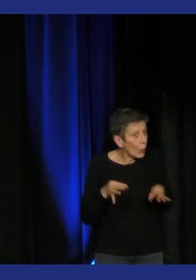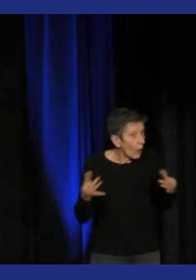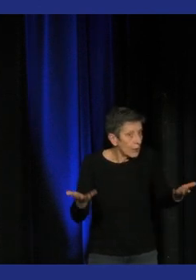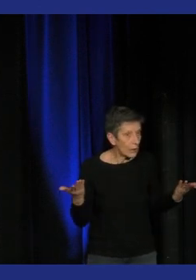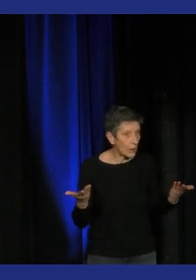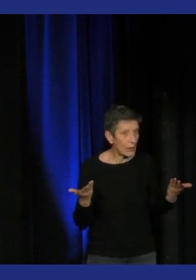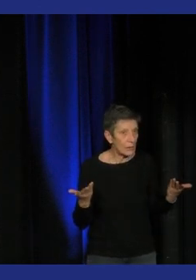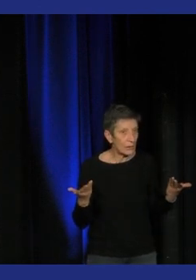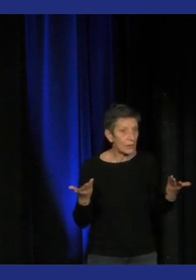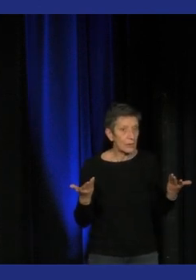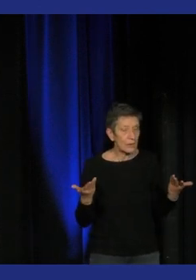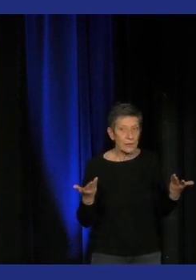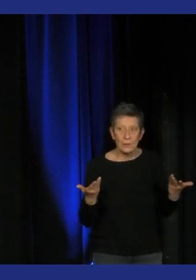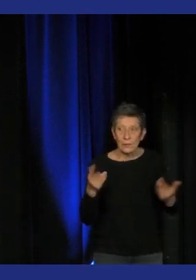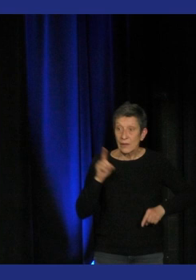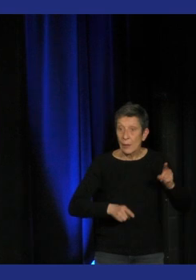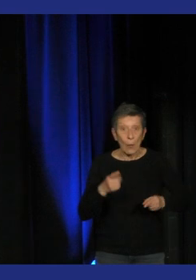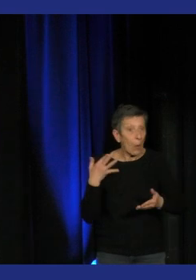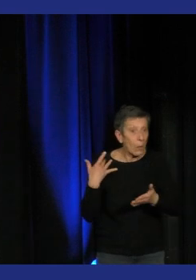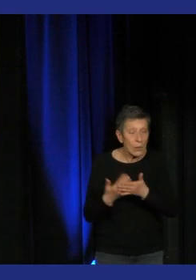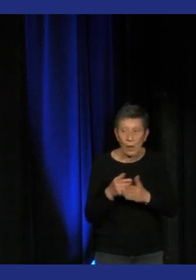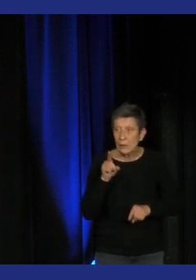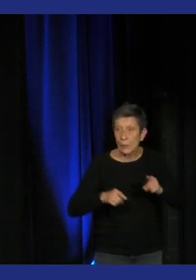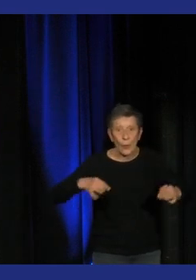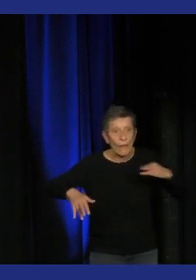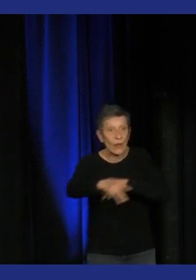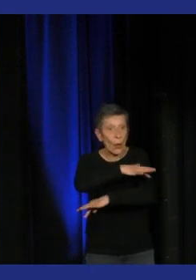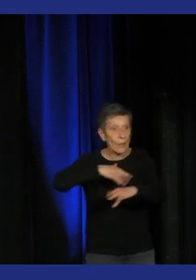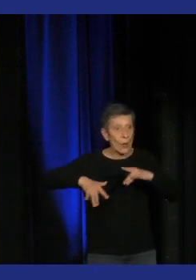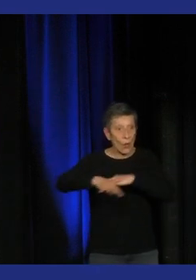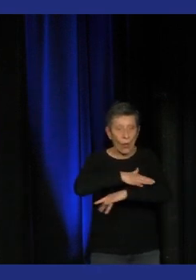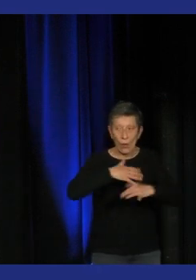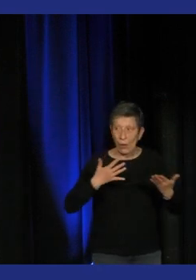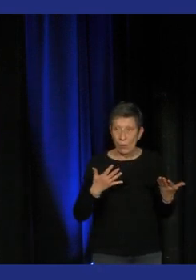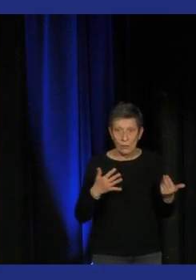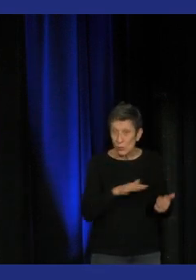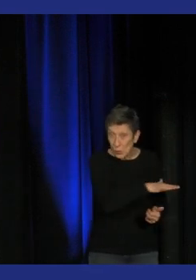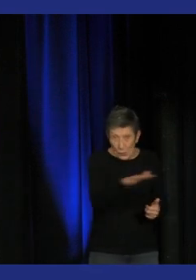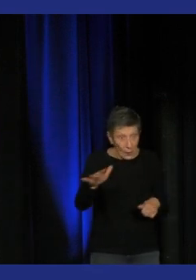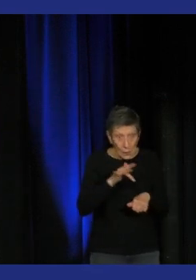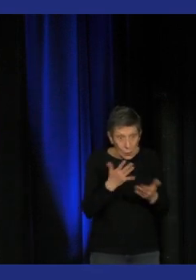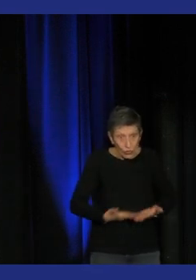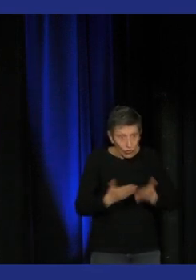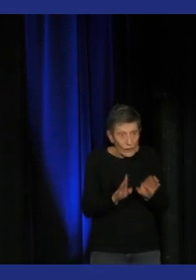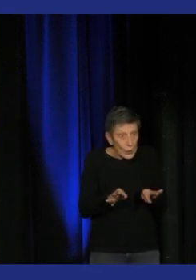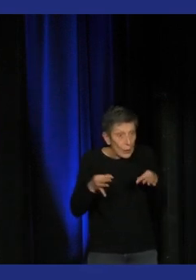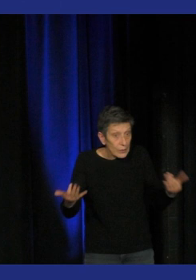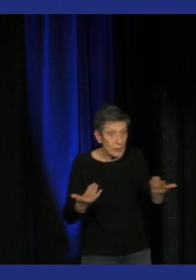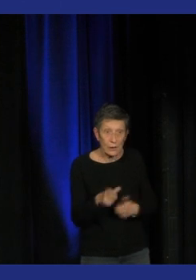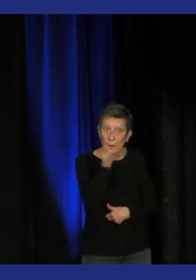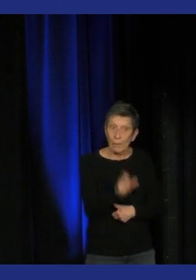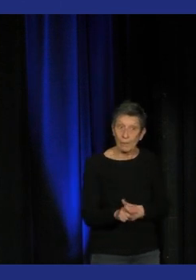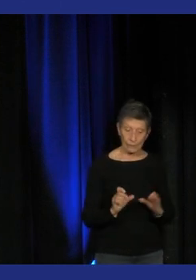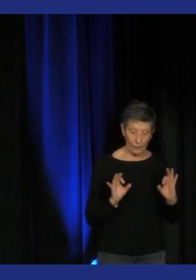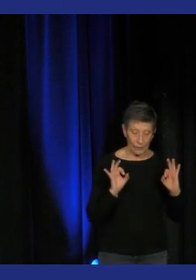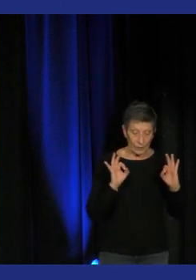est vulnérable selon certains contextes, selon certains environnements. Je pense que même une personne valide se retrouve au milieu du